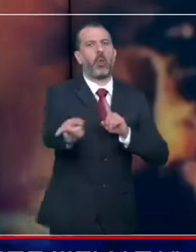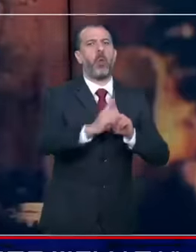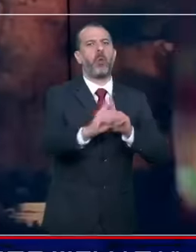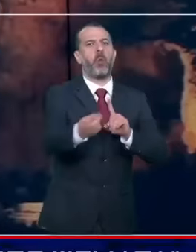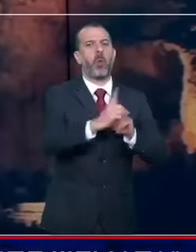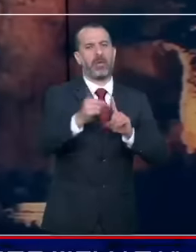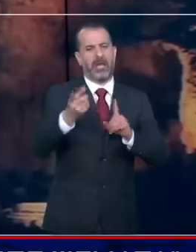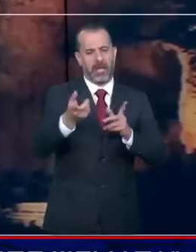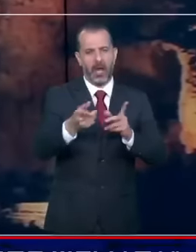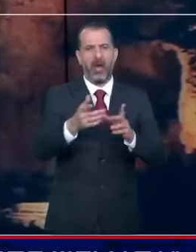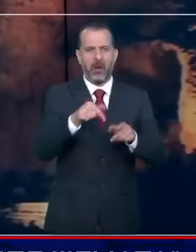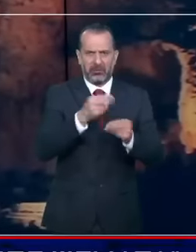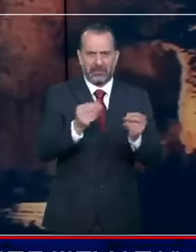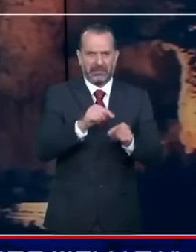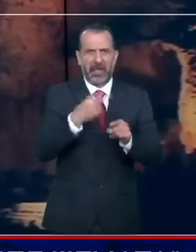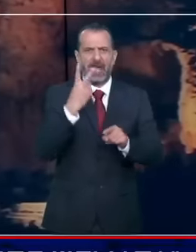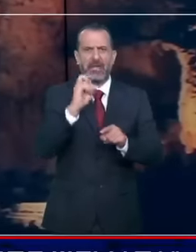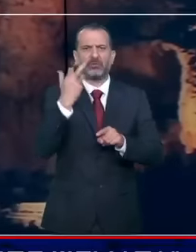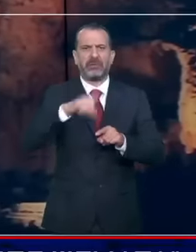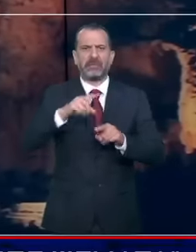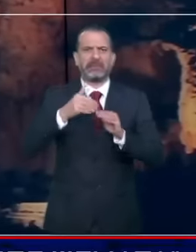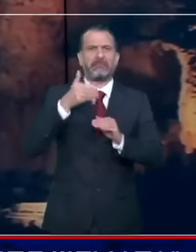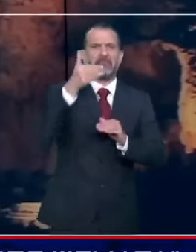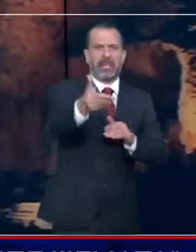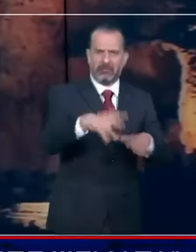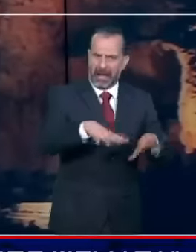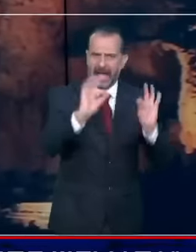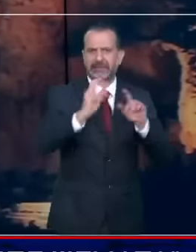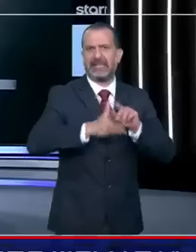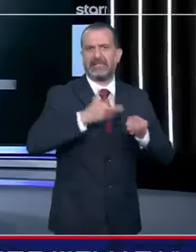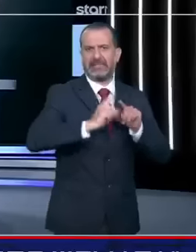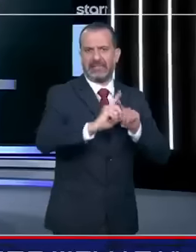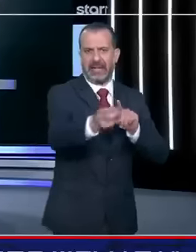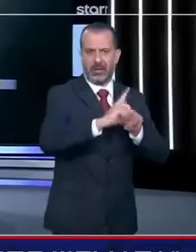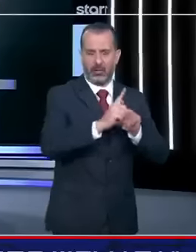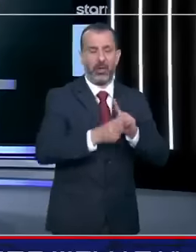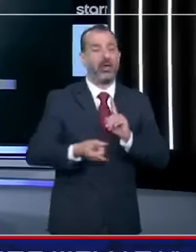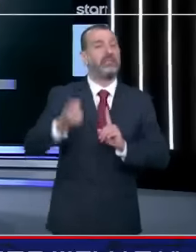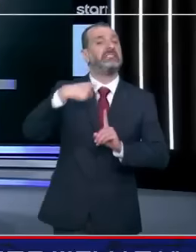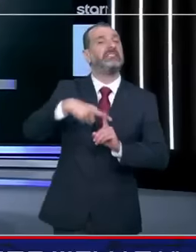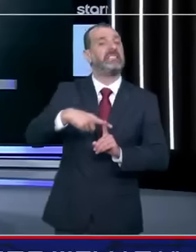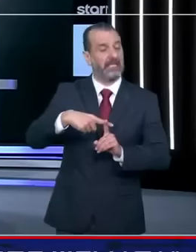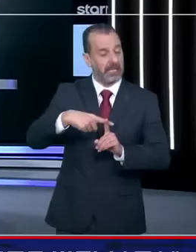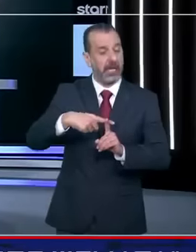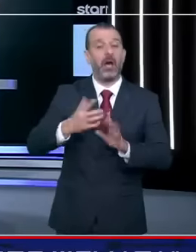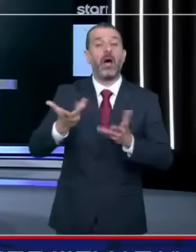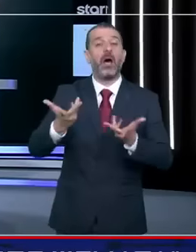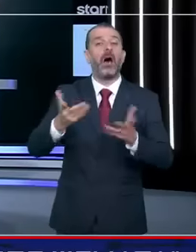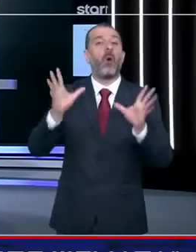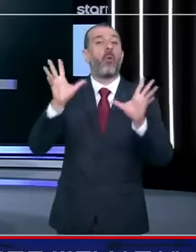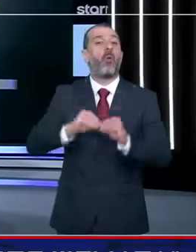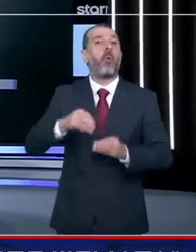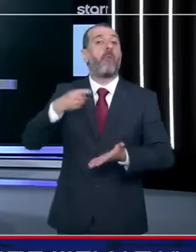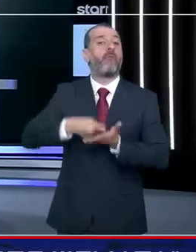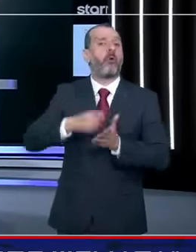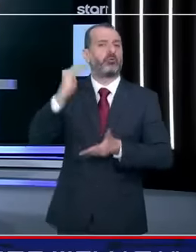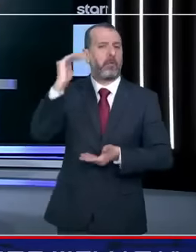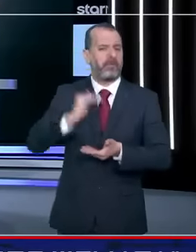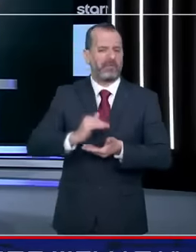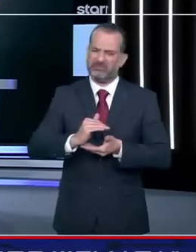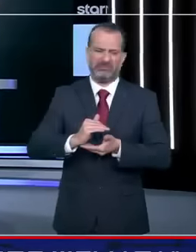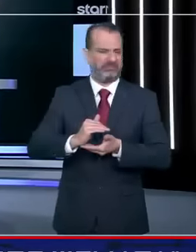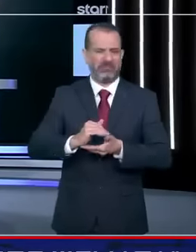από 25 μέρες. Ψέματα για τις μειώσεις φόρων. Τώρα έχει έρθει ένα τεκμαρτών εισόδημα που